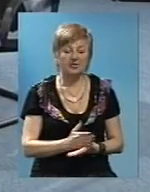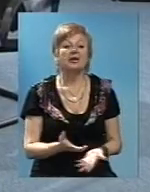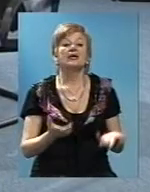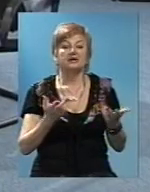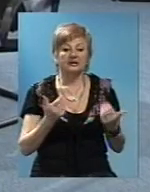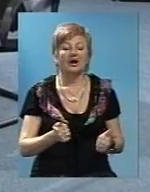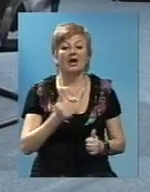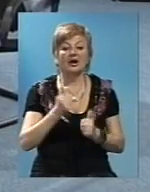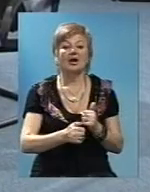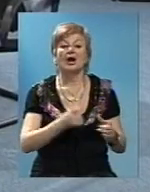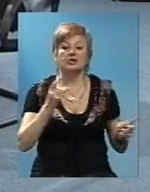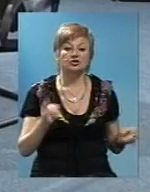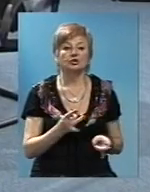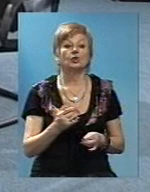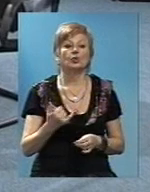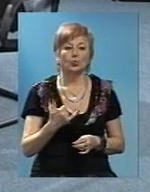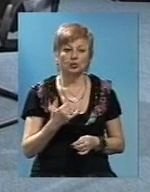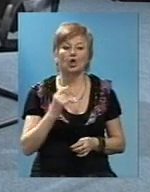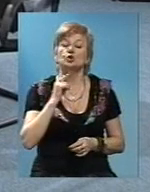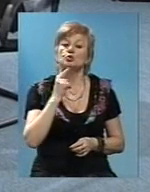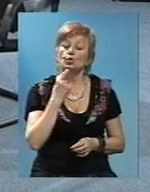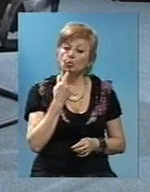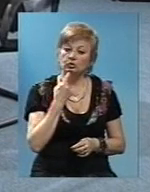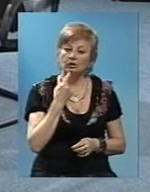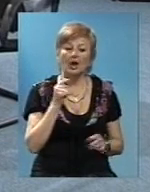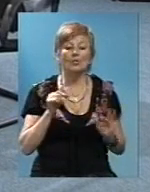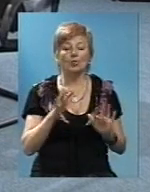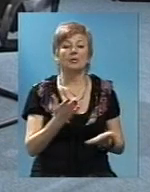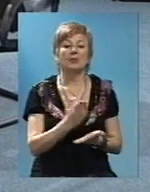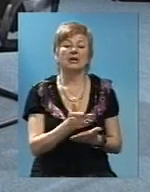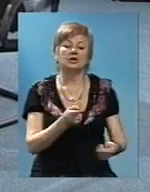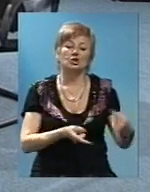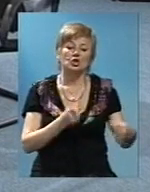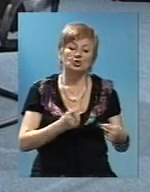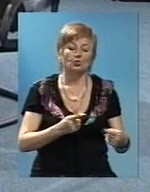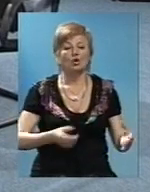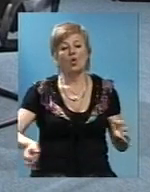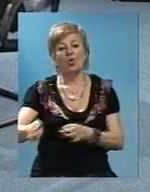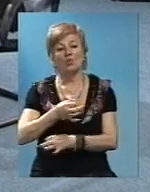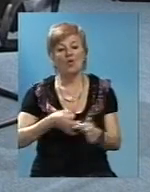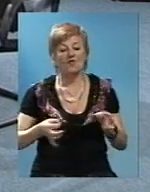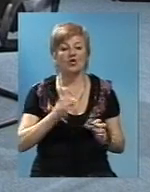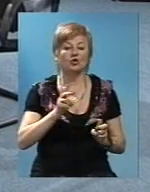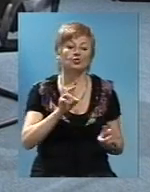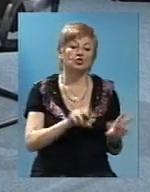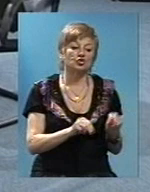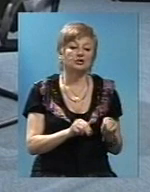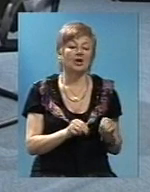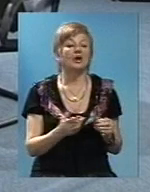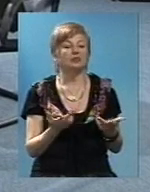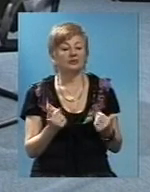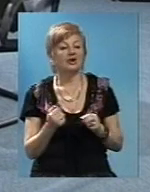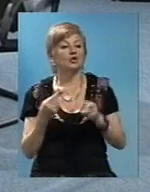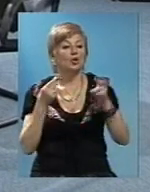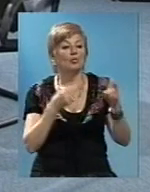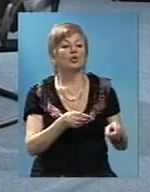кожного разу такий процес у нас проходить доволі складно, бо є дискусії, бо є багато обговорень. Хтось вважає, там, давайте поїдемо